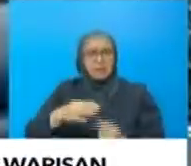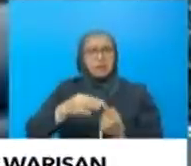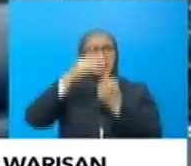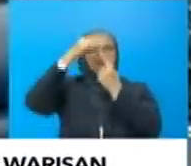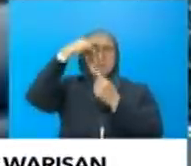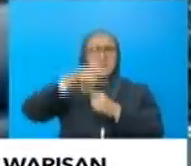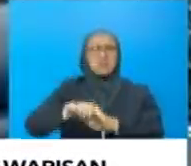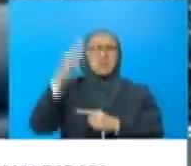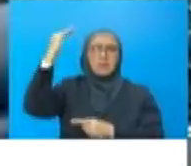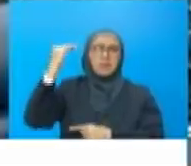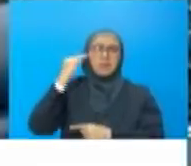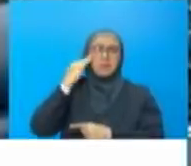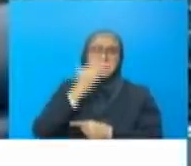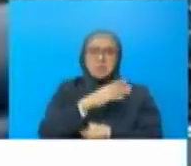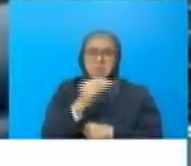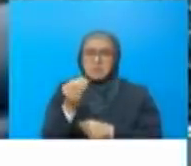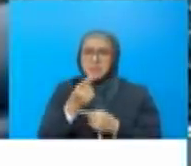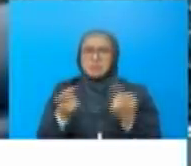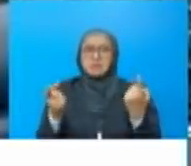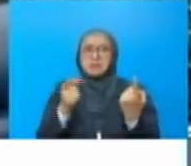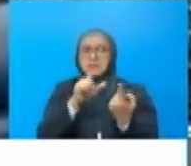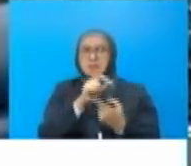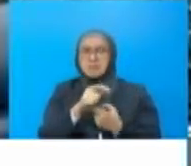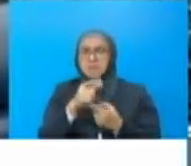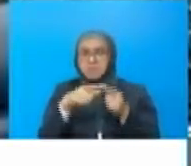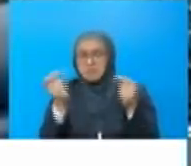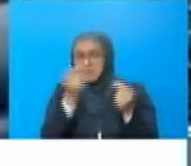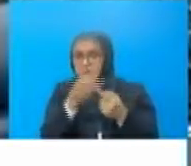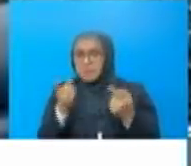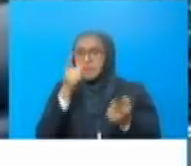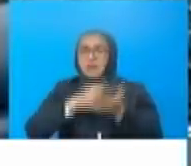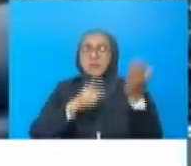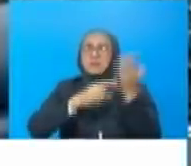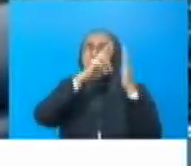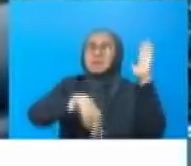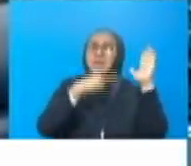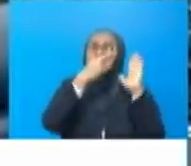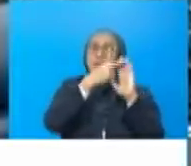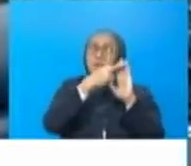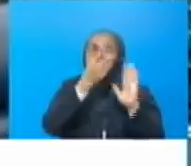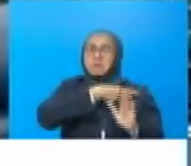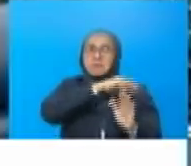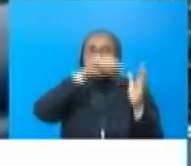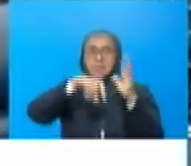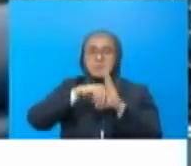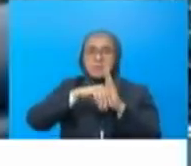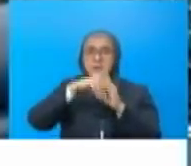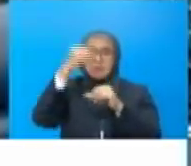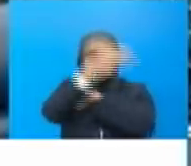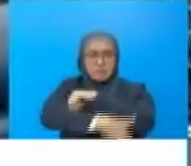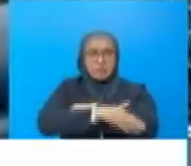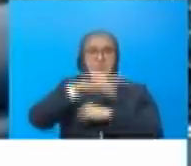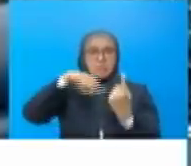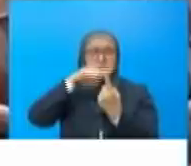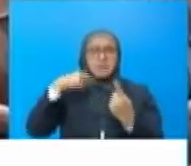Basically kita memang rasa tidak puas hati dan kita rasa it's about time untuk